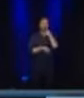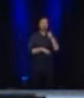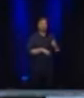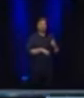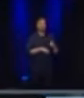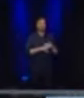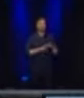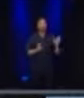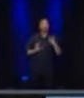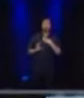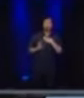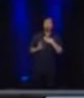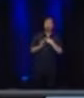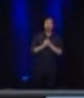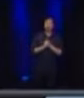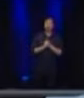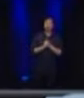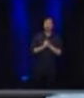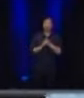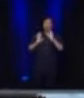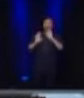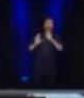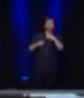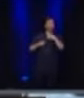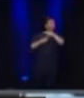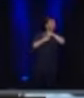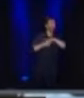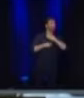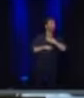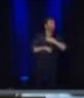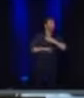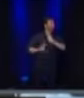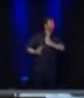Hein? Comme on dit souvent, pas de pression.